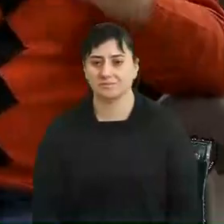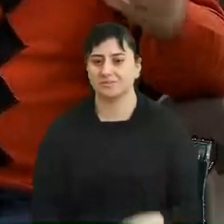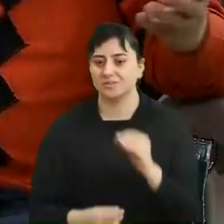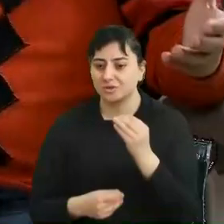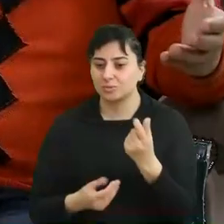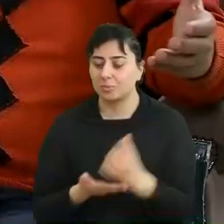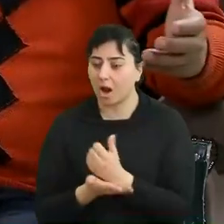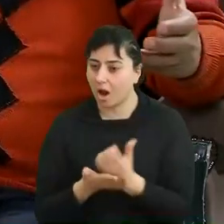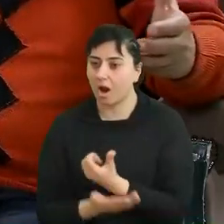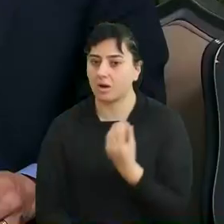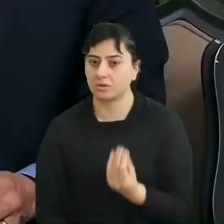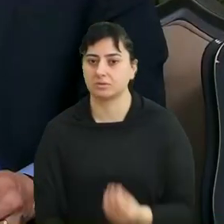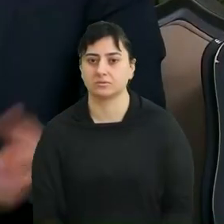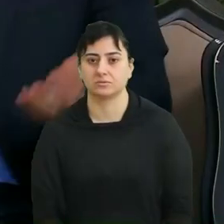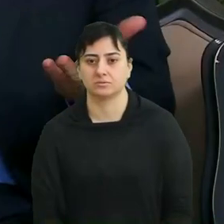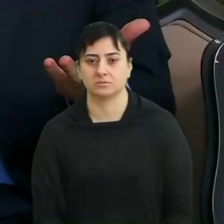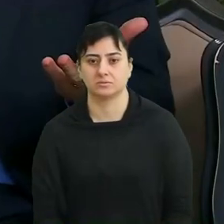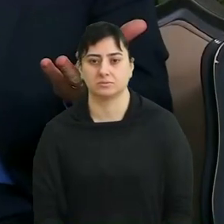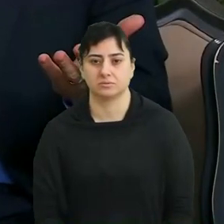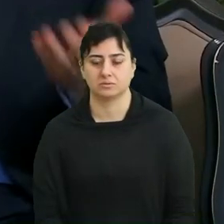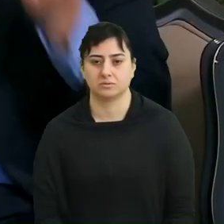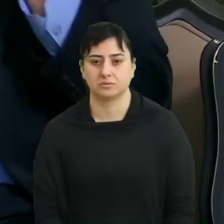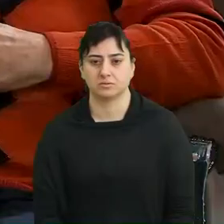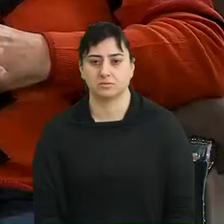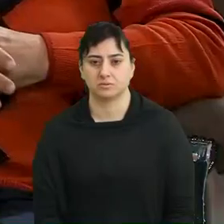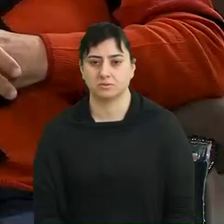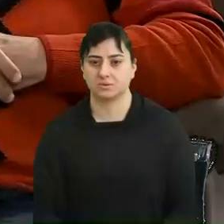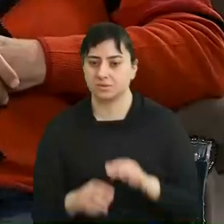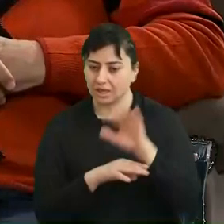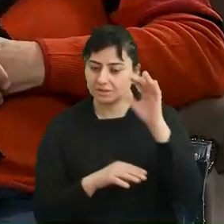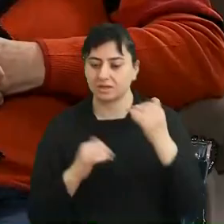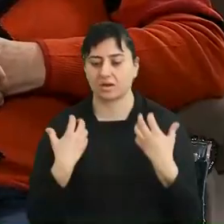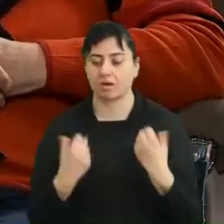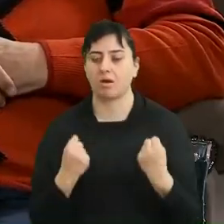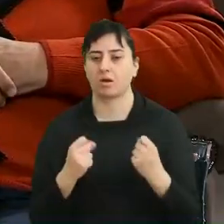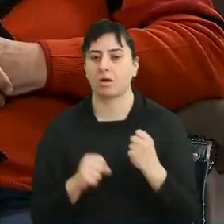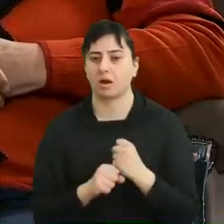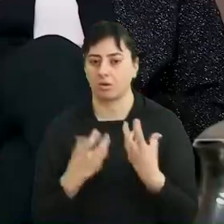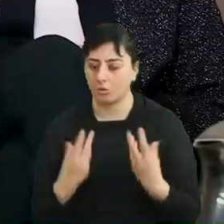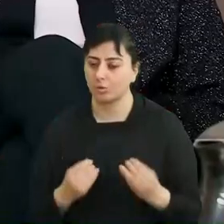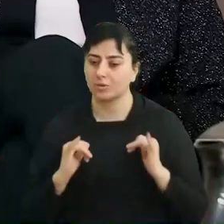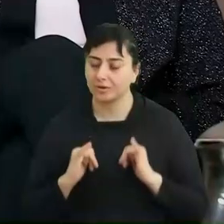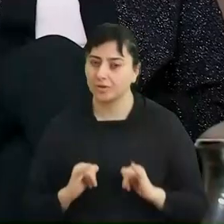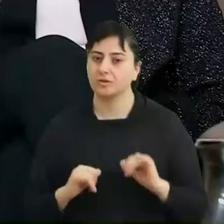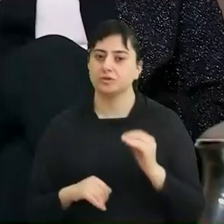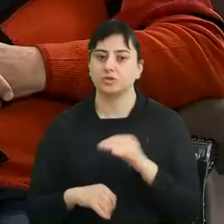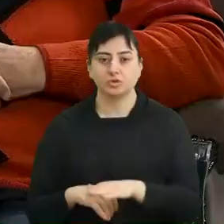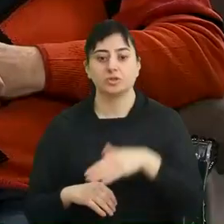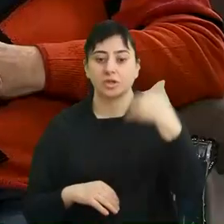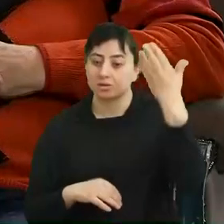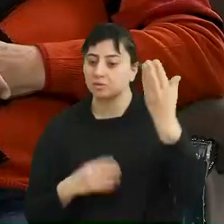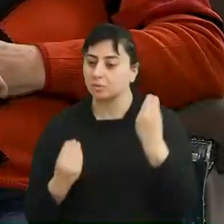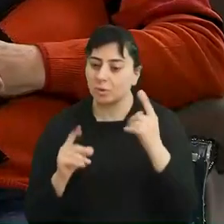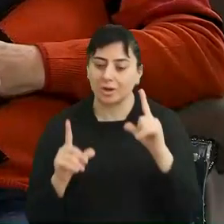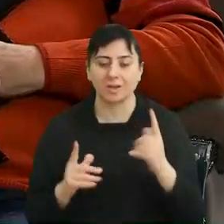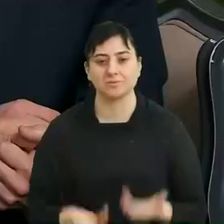çocuk çok iyi para kazanacak. Geleceğini garanti altına alabilir. Evet, Mahmut haklı. Çocuğun geleceği